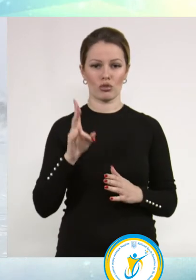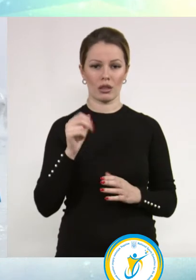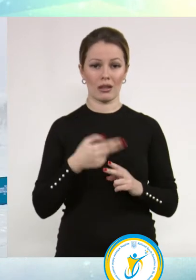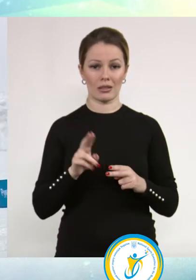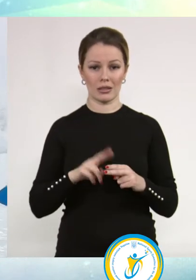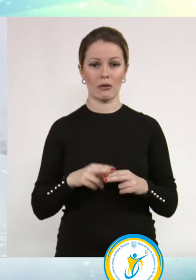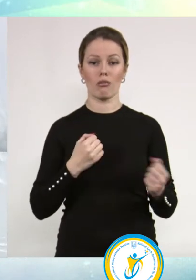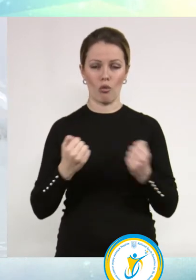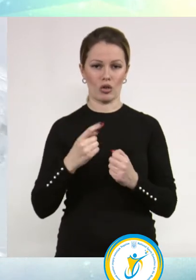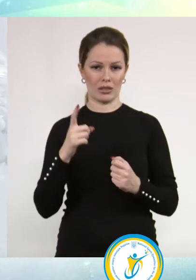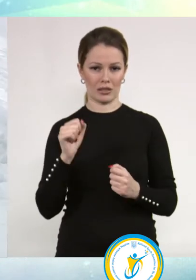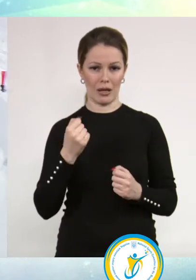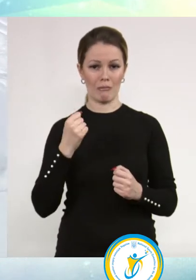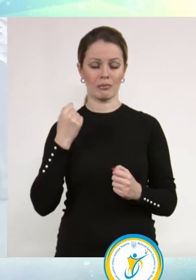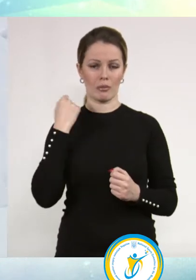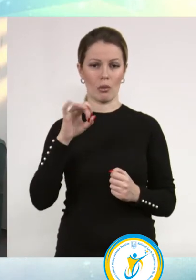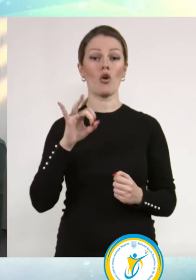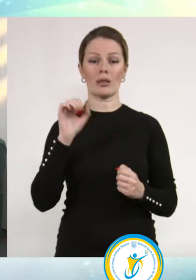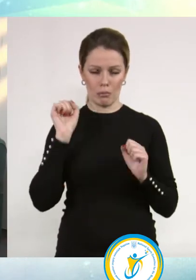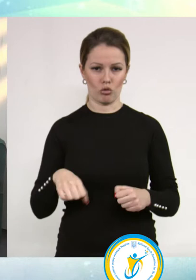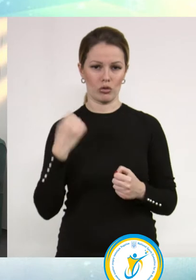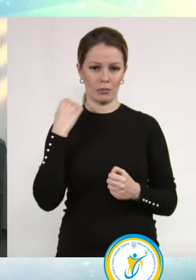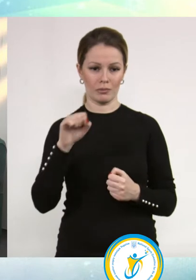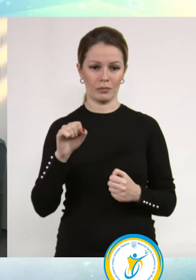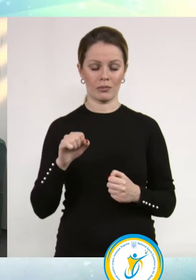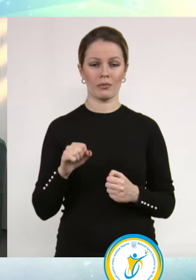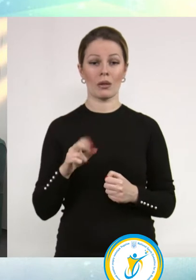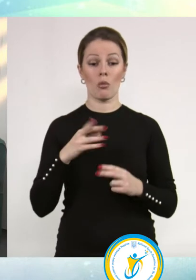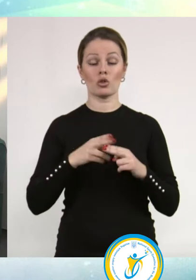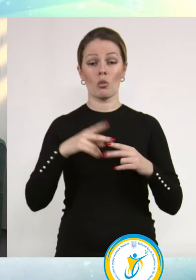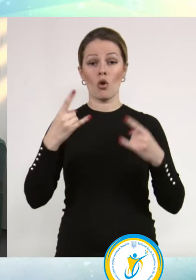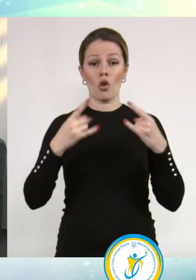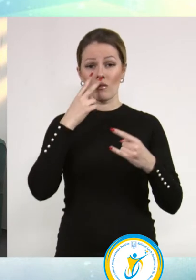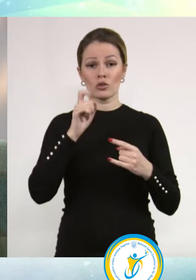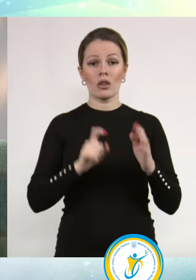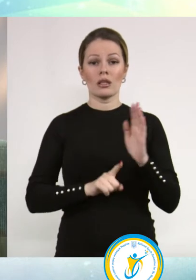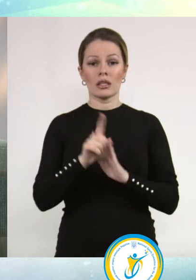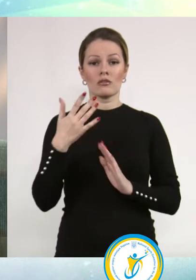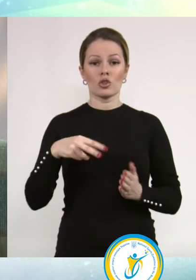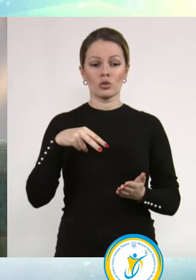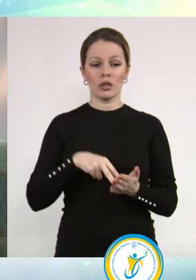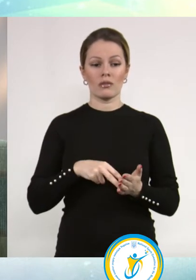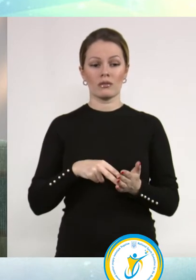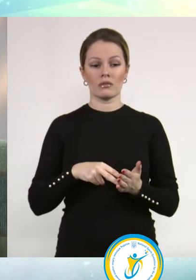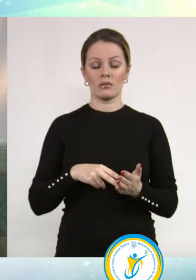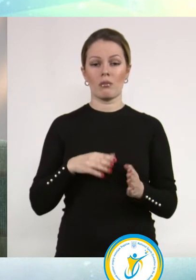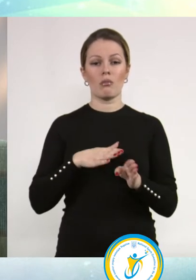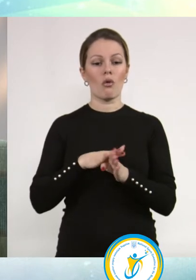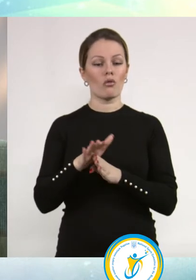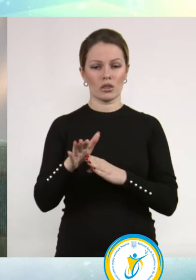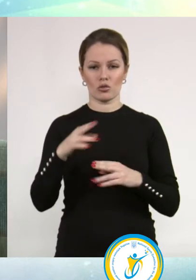незважаючи на це, бореться за перемогу і перемагає. Ну, вже навіть по цьому ролику видно, що на старті він вже стояв сконцентрований